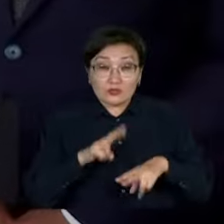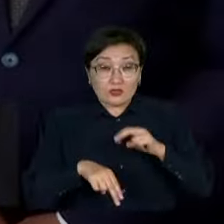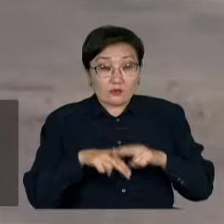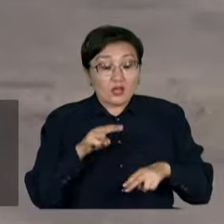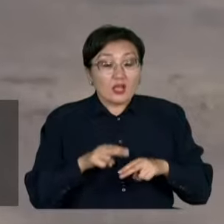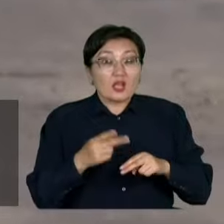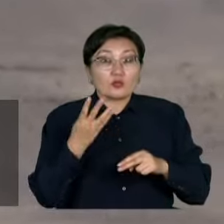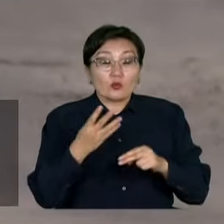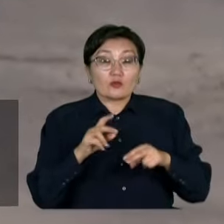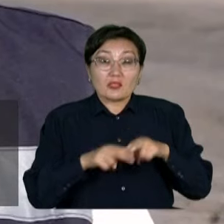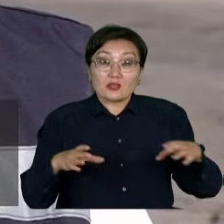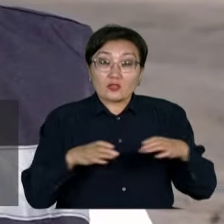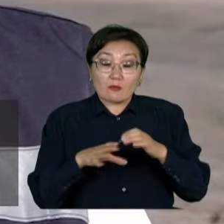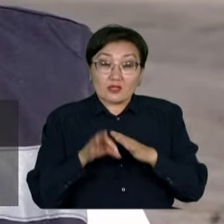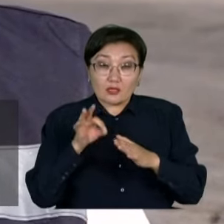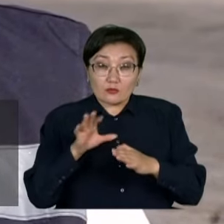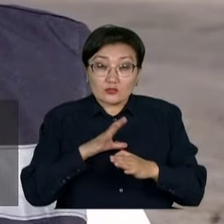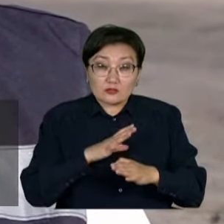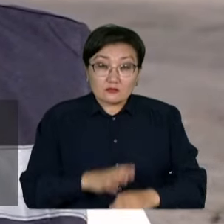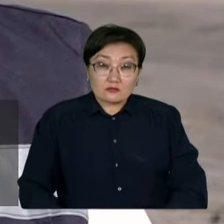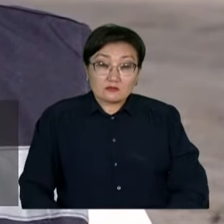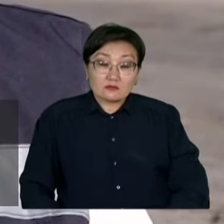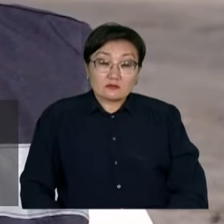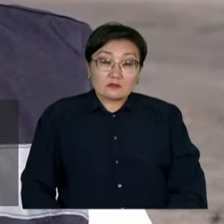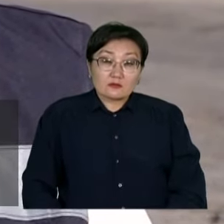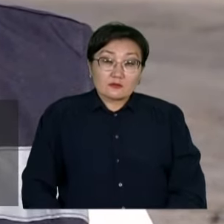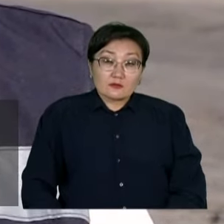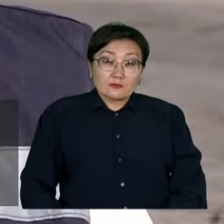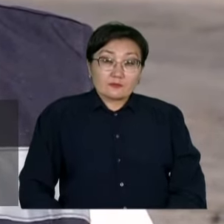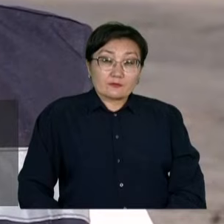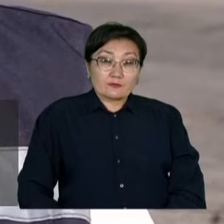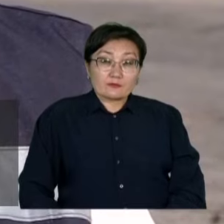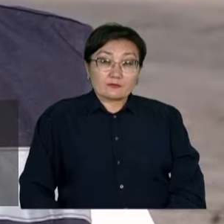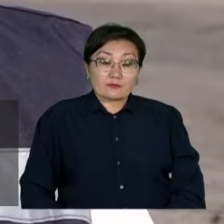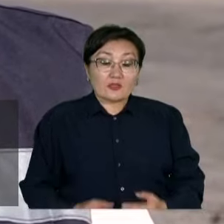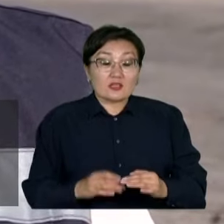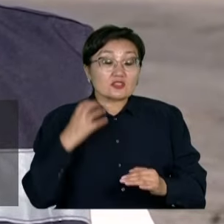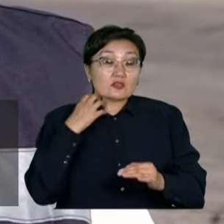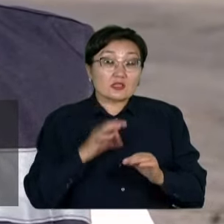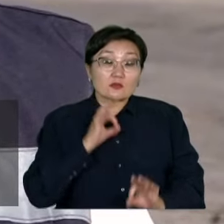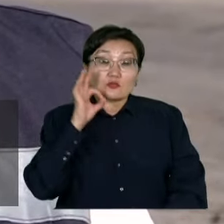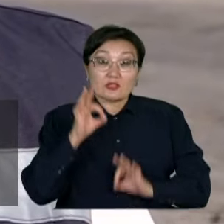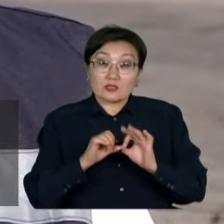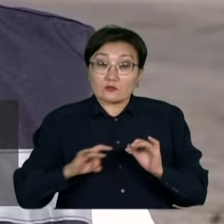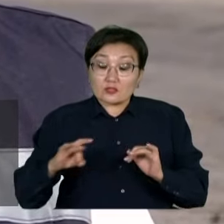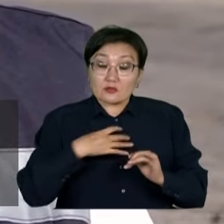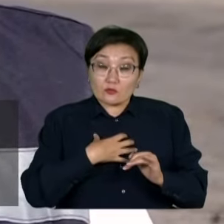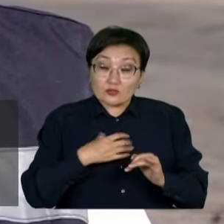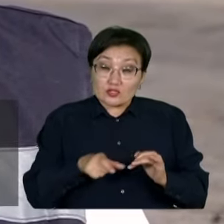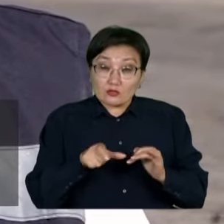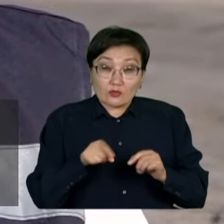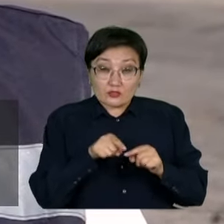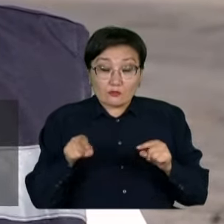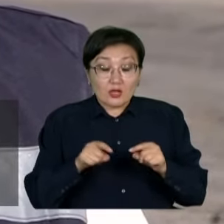мердігер ұйым анықталған. Автомобильные дороги республиканского значения Қызылорда Жезқазған. Қызылорда Жезқазған республикалық тас жолы